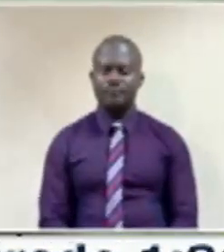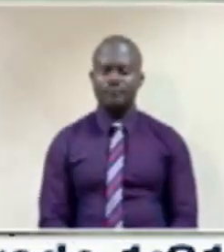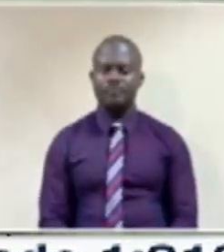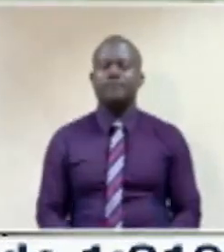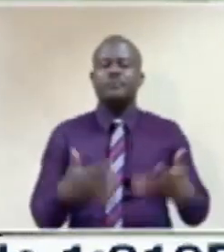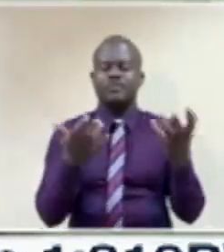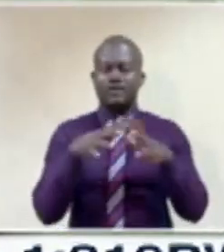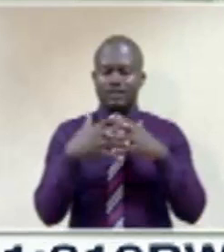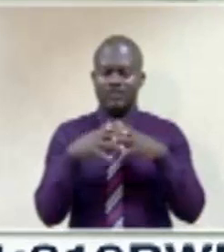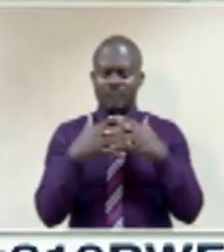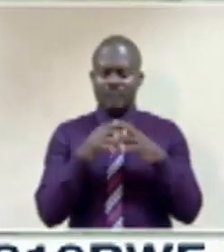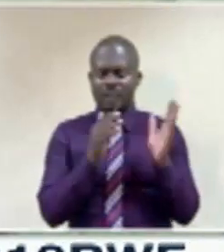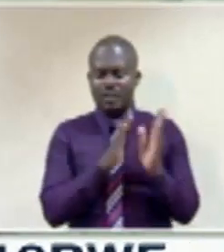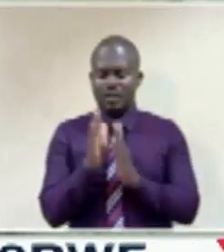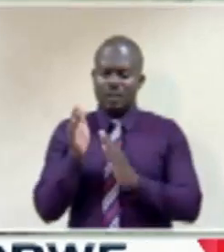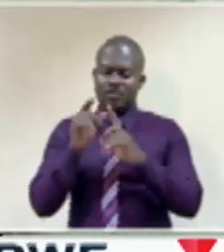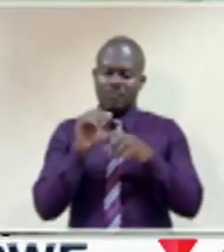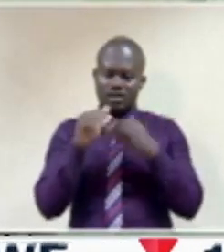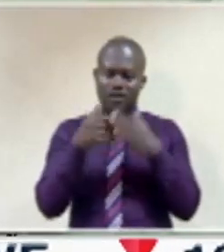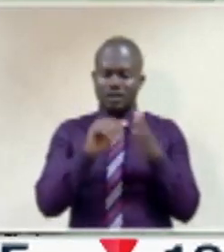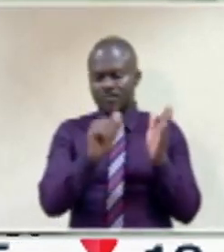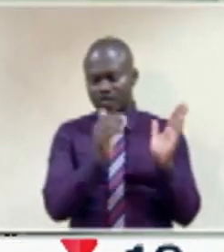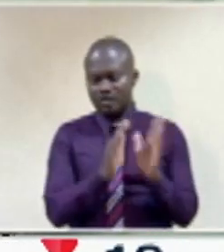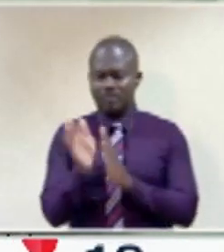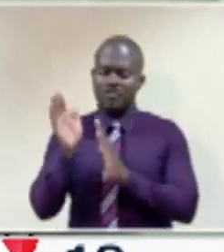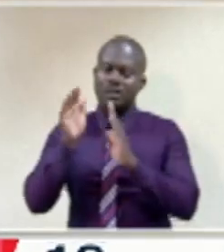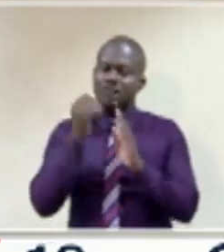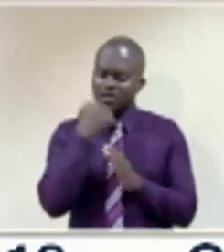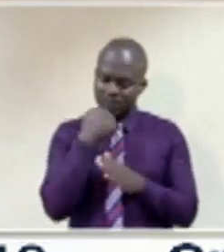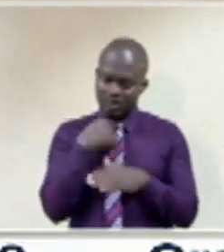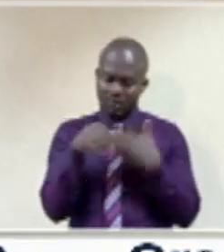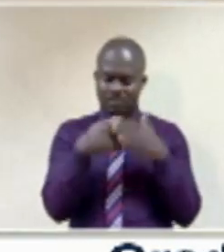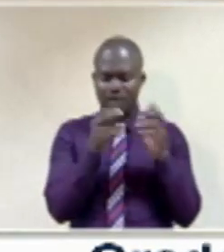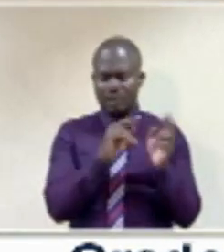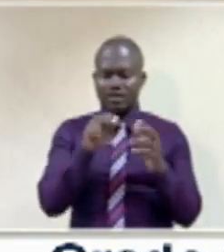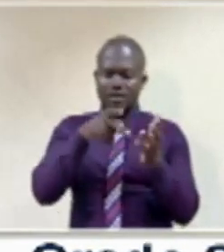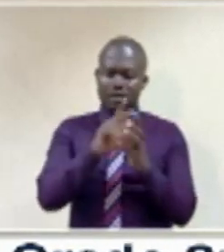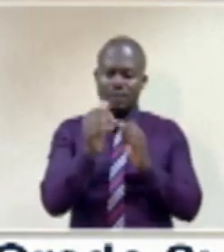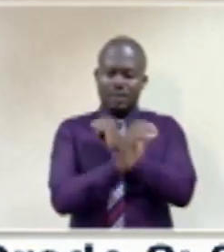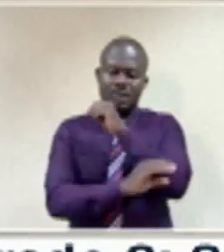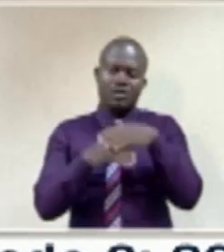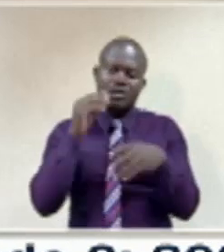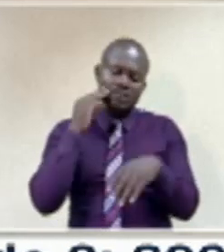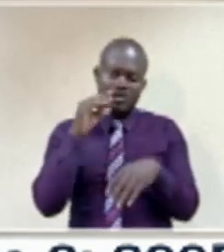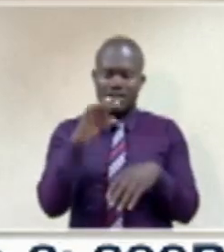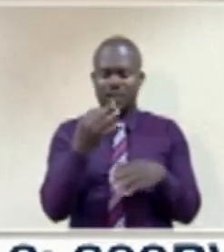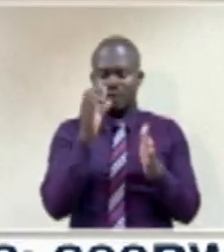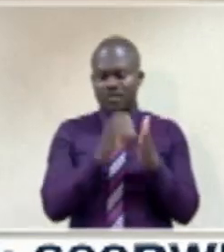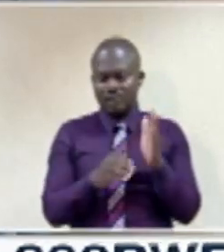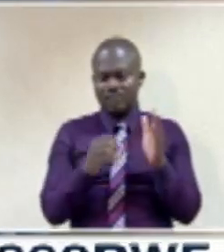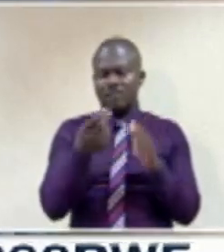Uretse izi mashini zitunganya umuceri, hari n'izitunganya ibigori. Ubusanzwe zatumizwaga hanze kuri